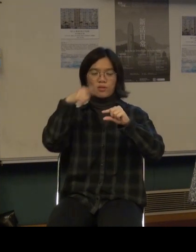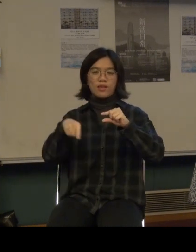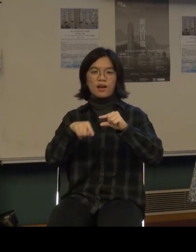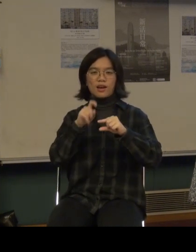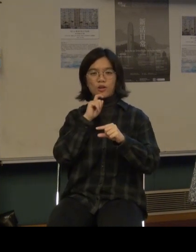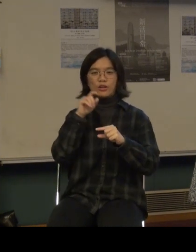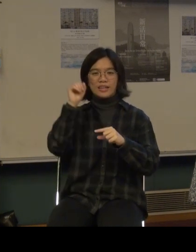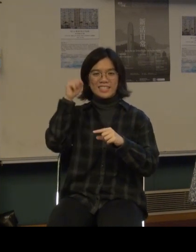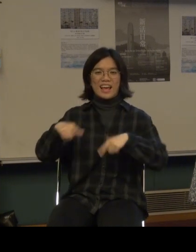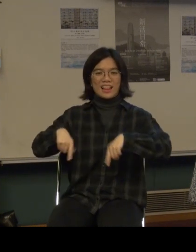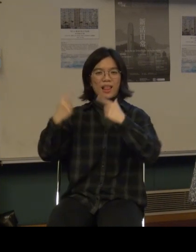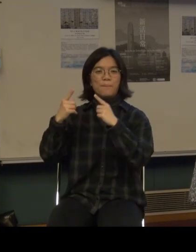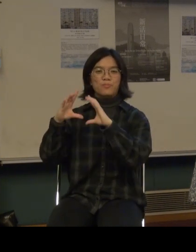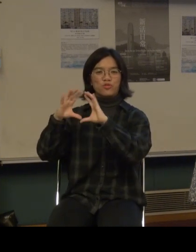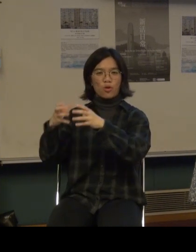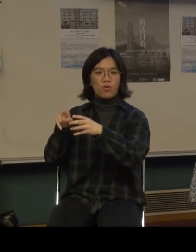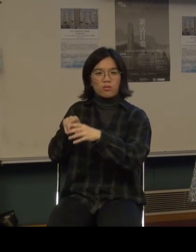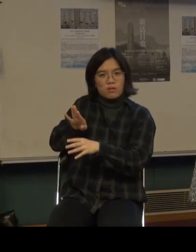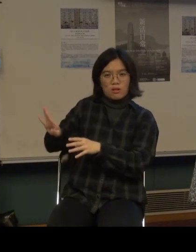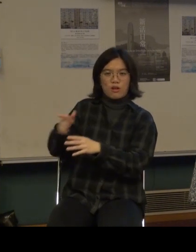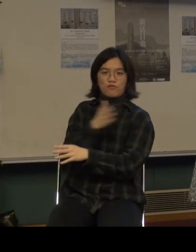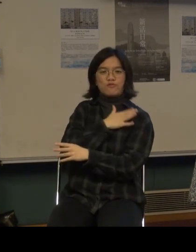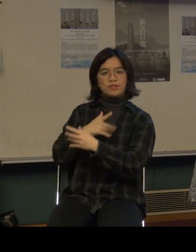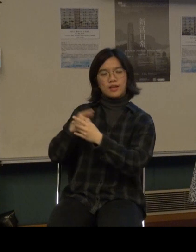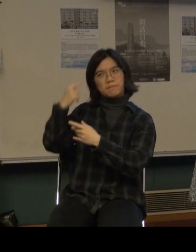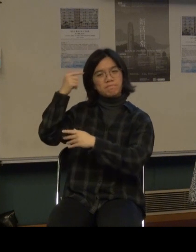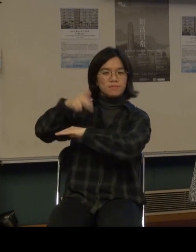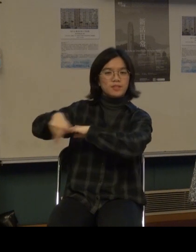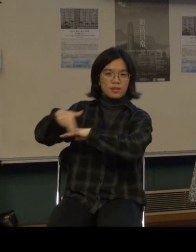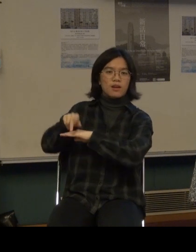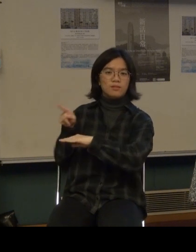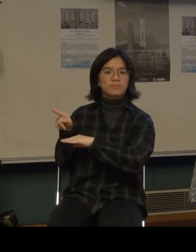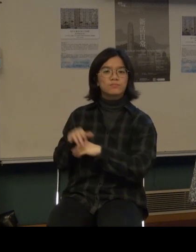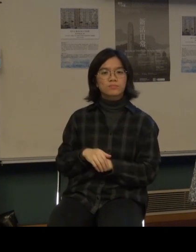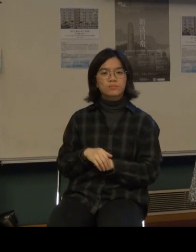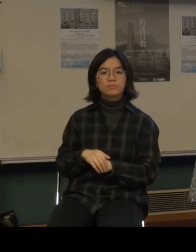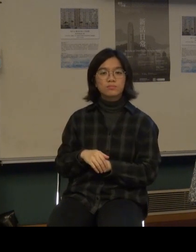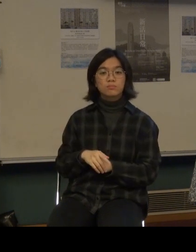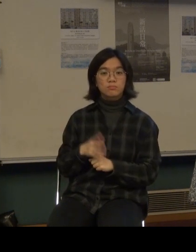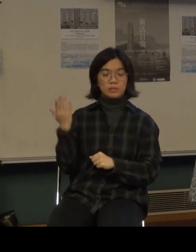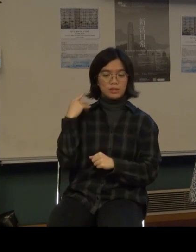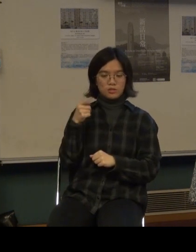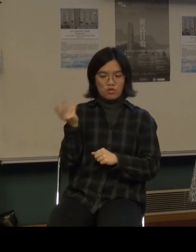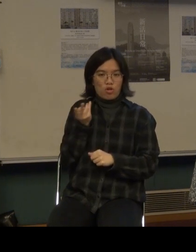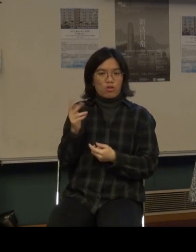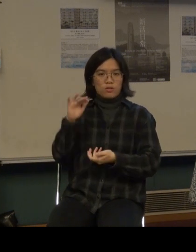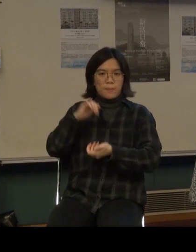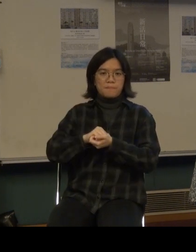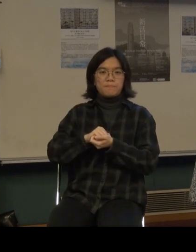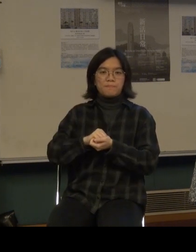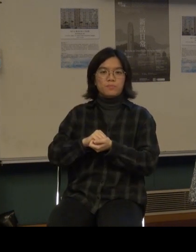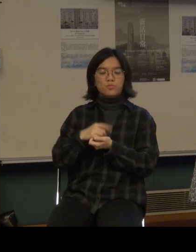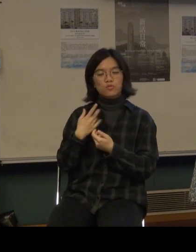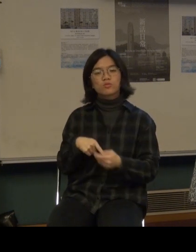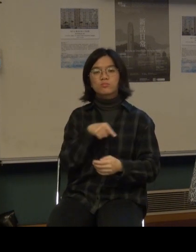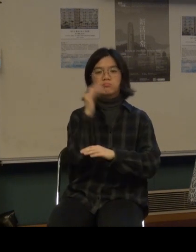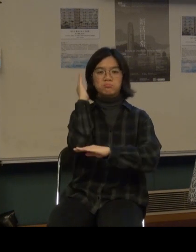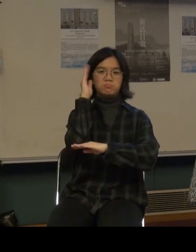照建築師嘅一個作品嚟嘅。咁當時佢哋係拍檔啦，咁係佢哋有一個咁樣嘅小型嘅講